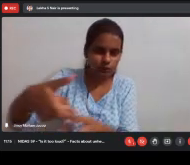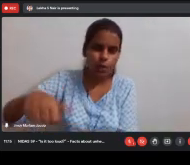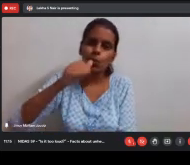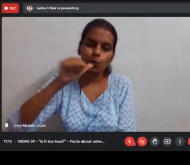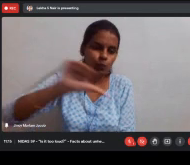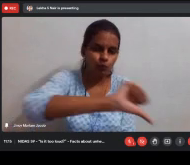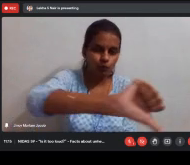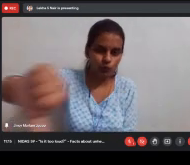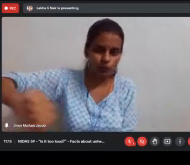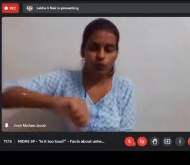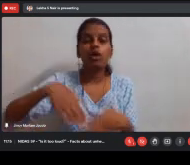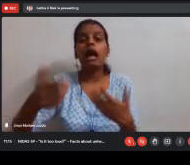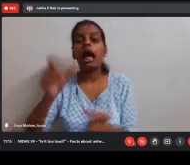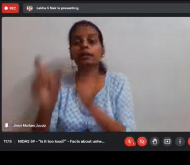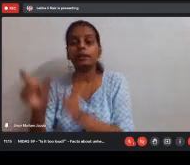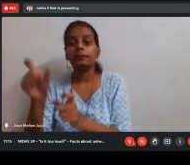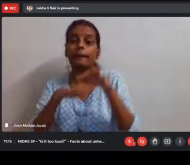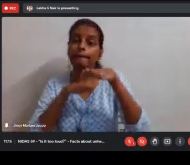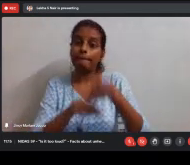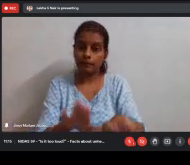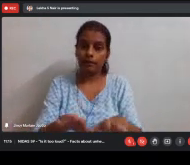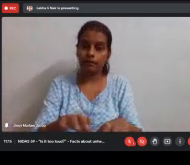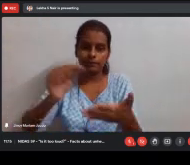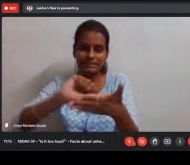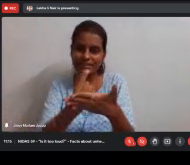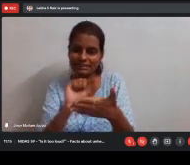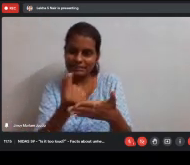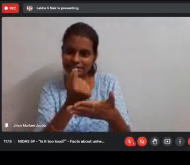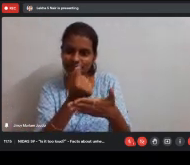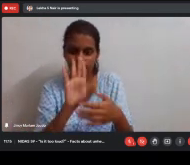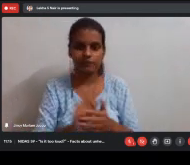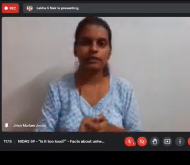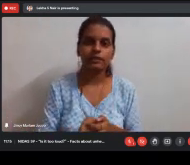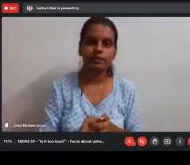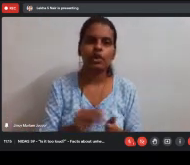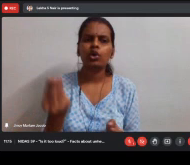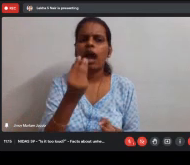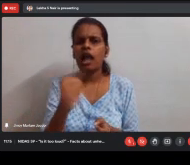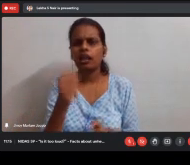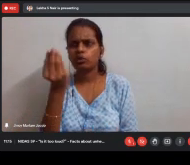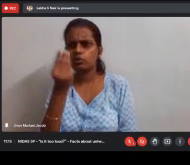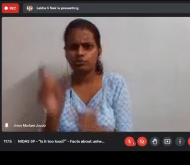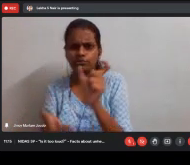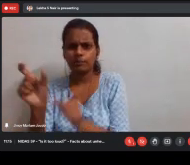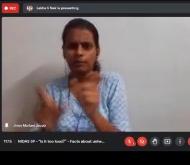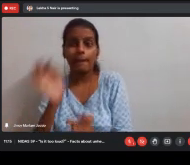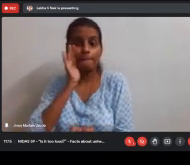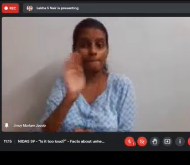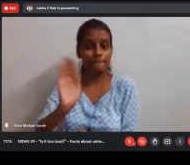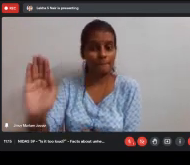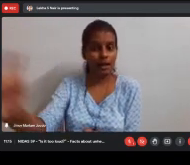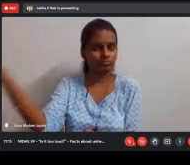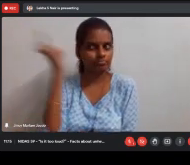വിനോദം, വിനോദത്തിന് വേണ്ടിയിട്ട് നമ്മള് പല കാര്യങ്ങളെ ആശ്രയിക്കാണ്. ചിലര് ഗാർഡനിങ്, പൂന്തോട്ട നിർമ്മാണം